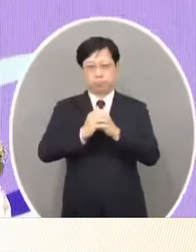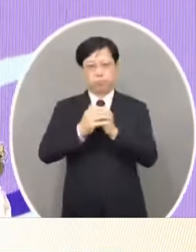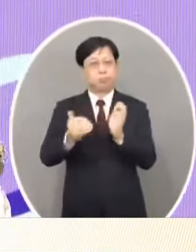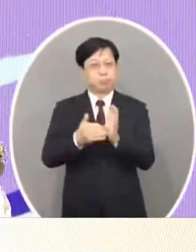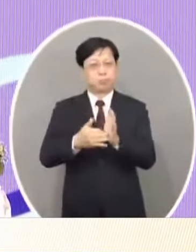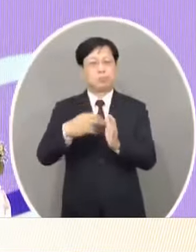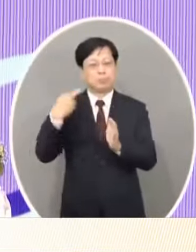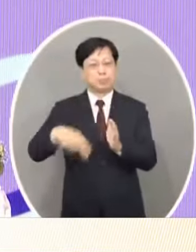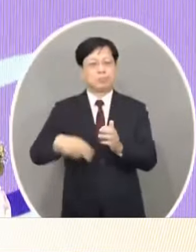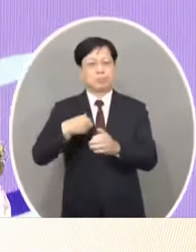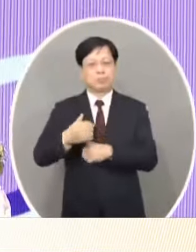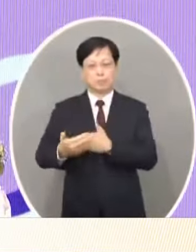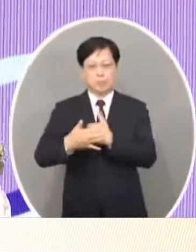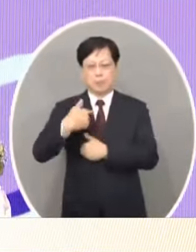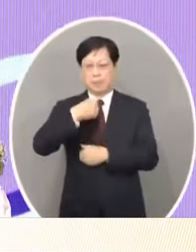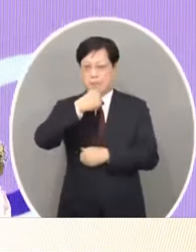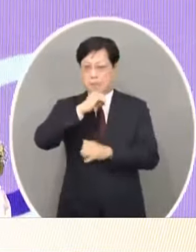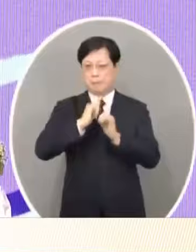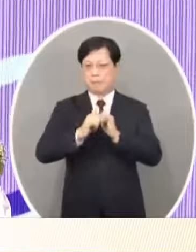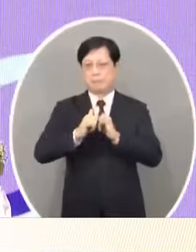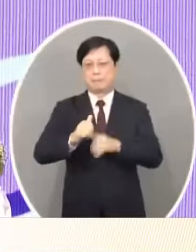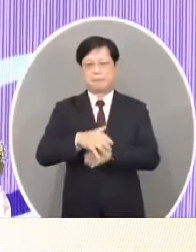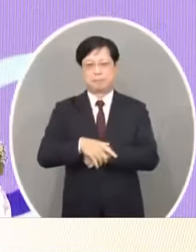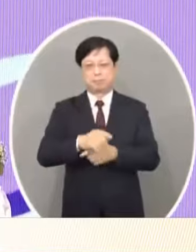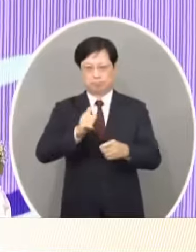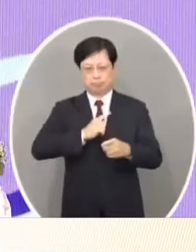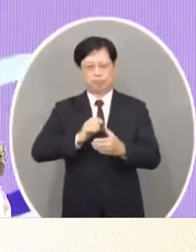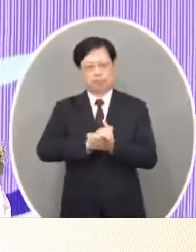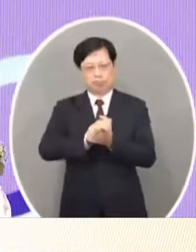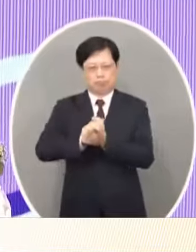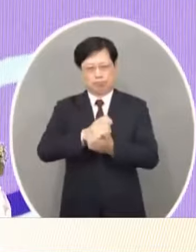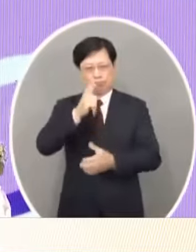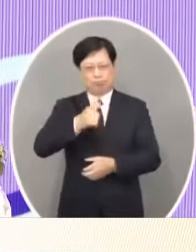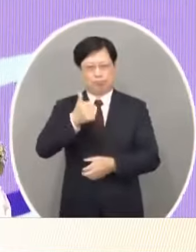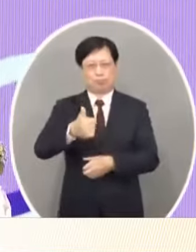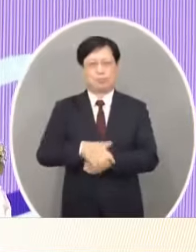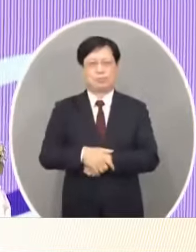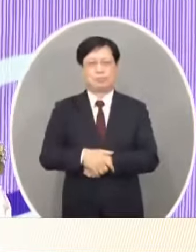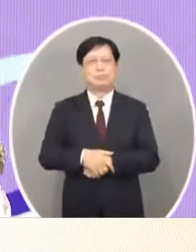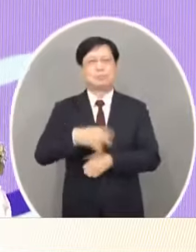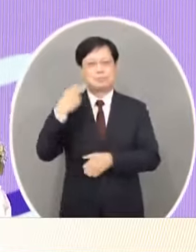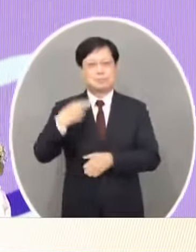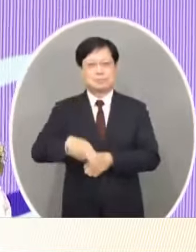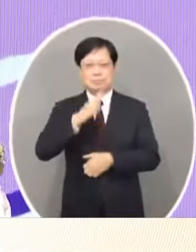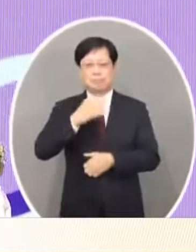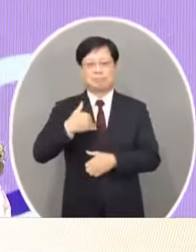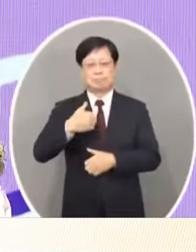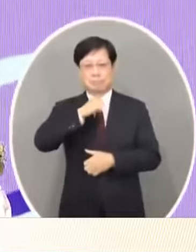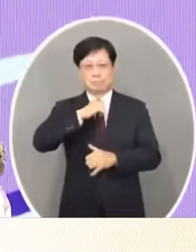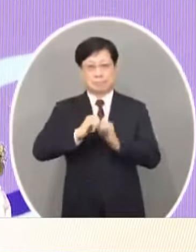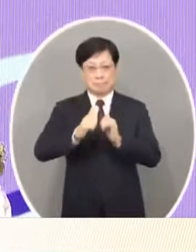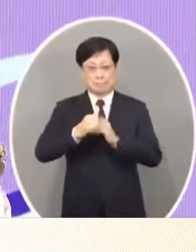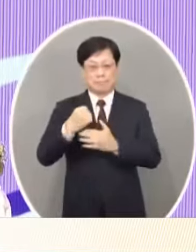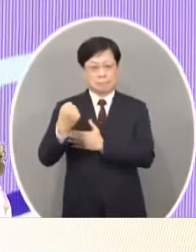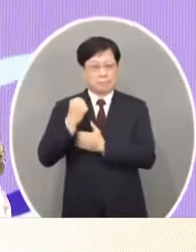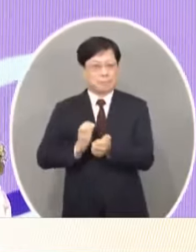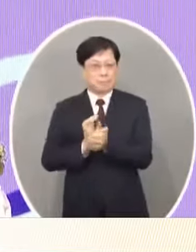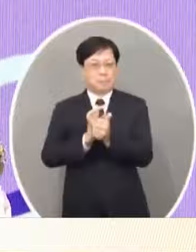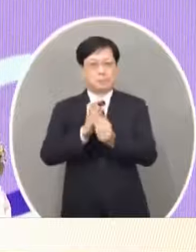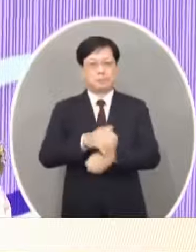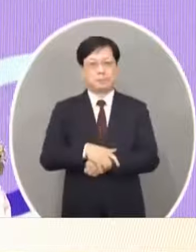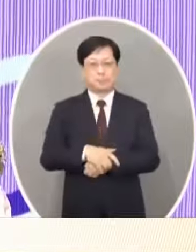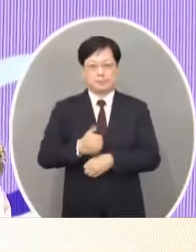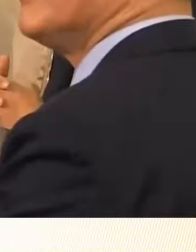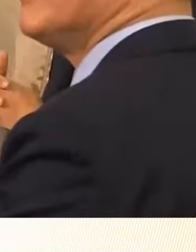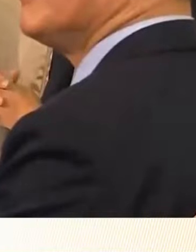们还带给台湾人民坚定的友谊，也带给台湾社会力量，非